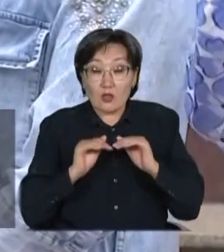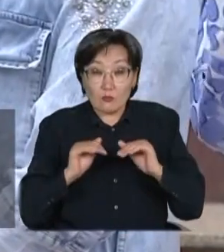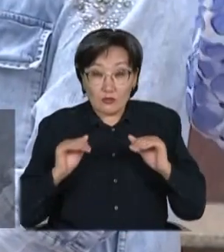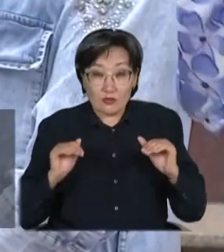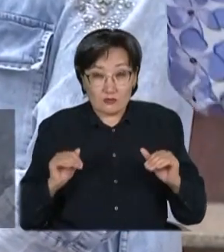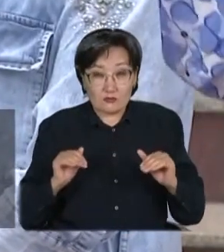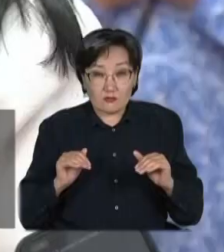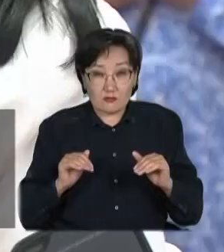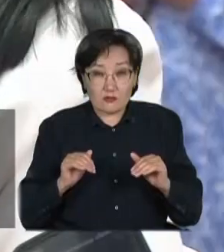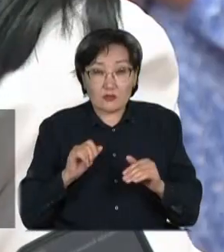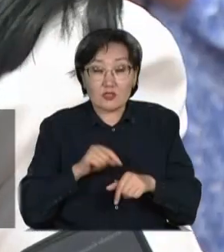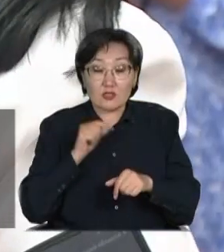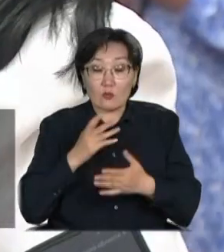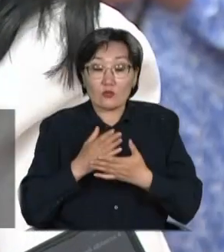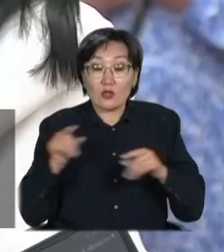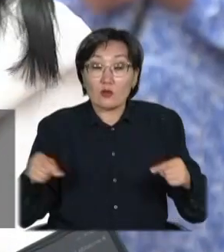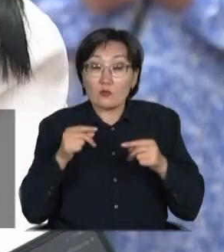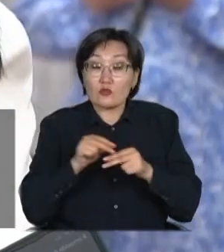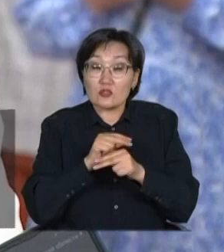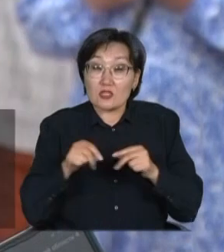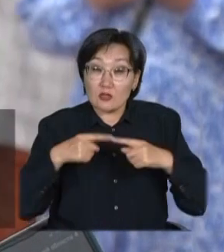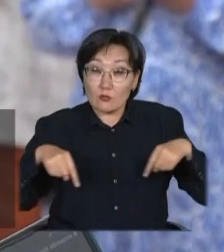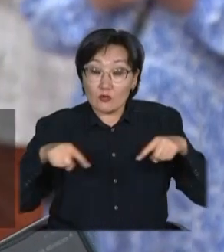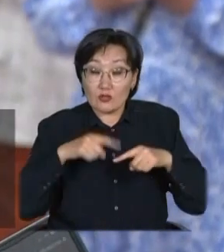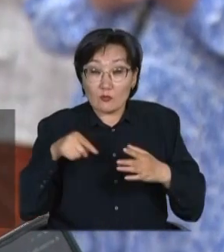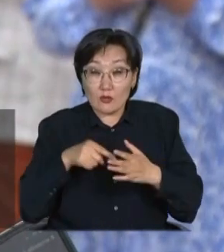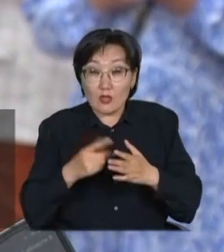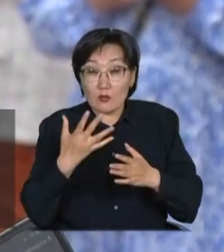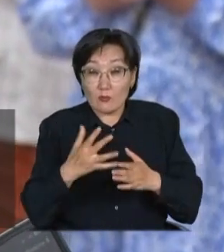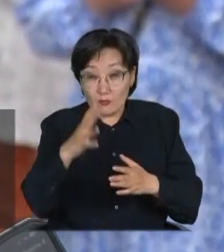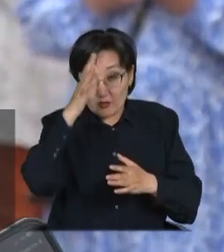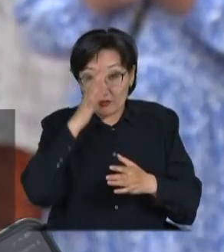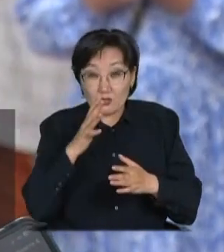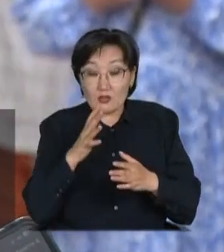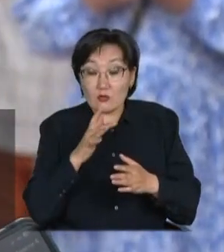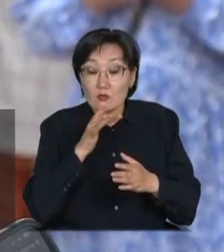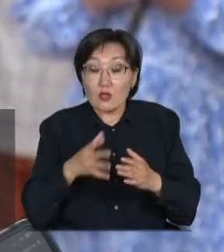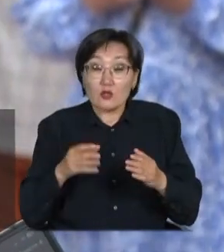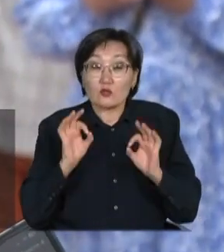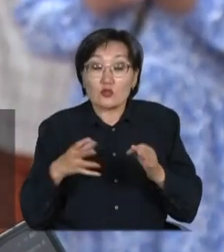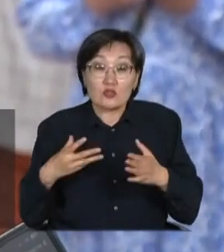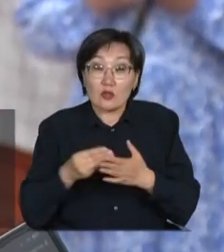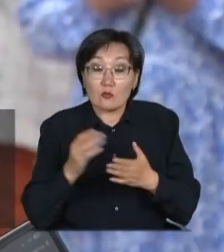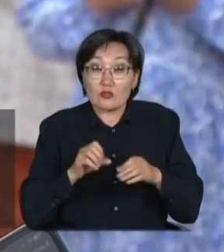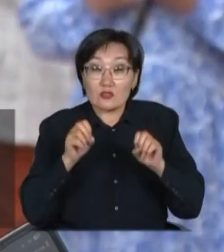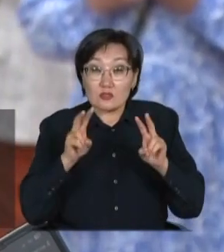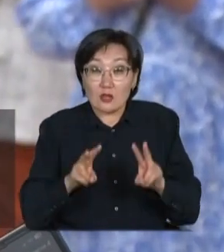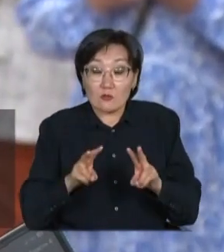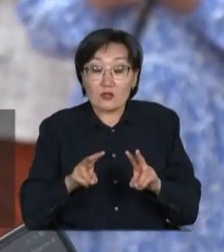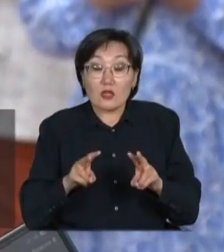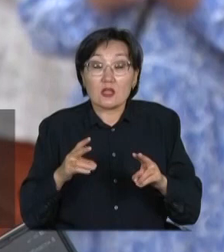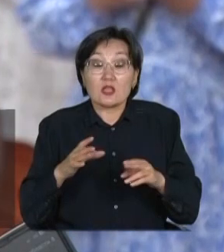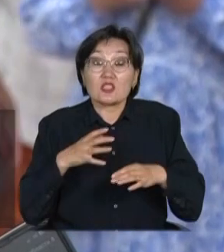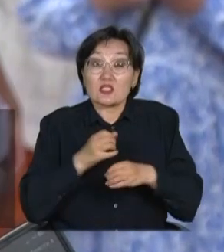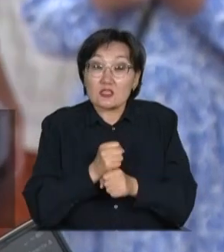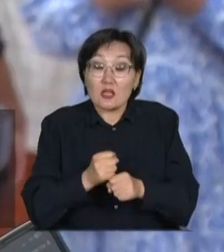бүлдіршін көріп отыр. Оңалты орталықтың мәселесі уже 5-ші ай болды төлеуі дұрыс төленбейді. Мамандарды қысқарта салыңыздар дейді.